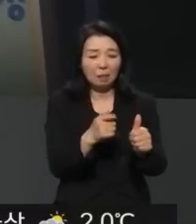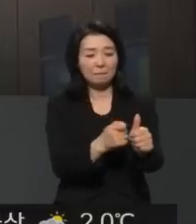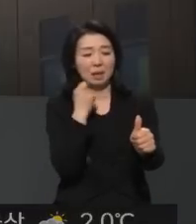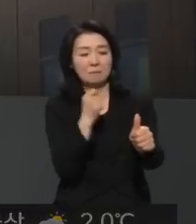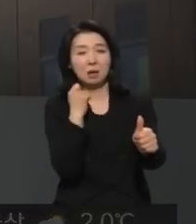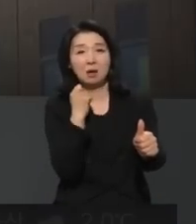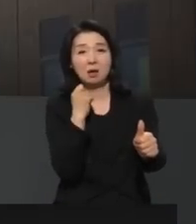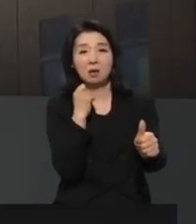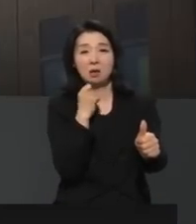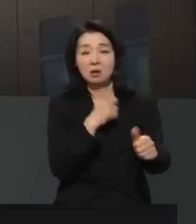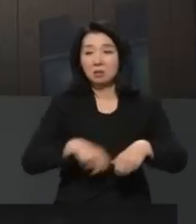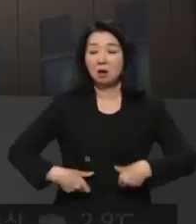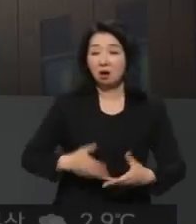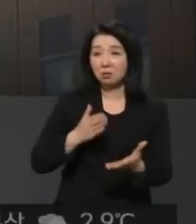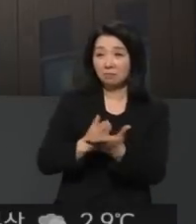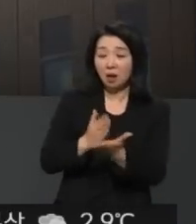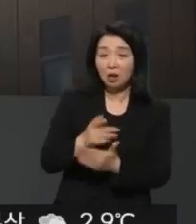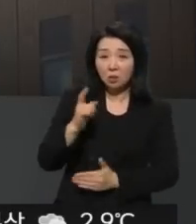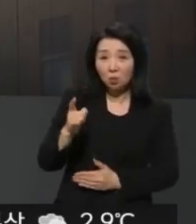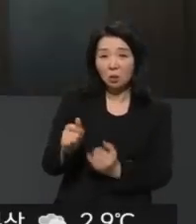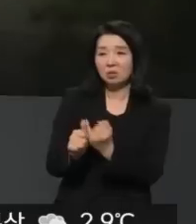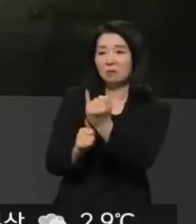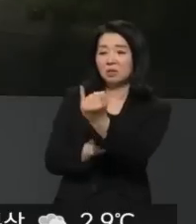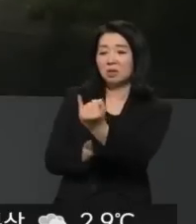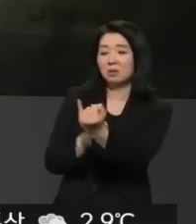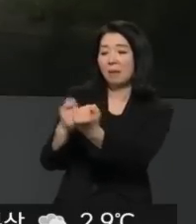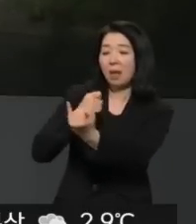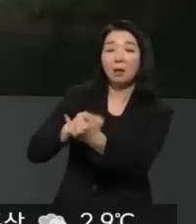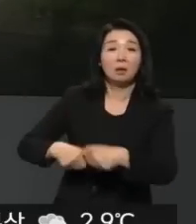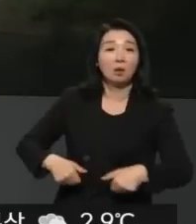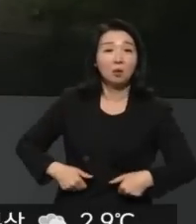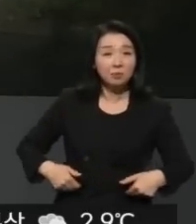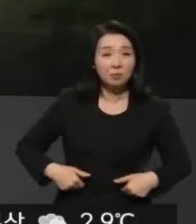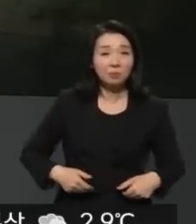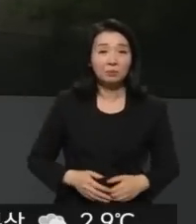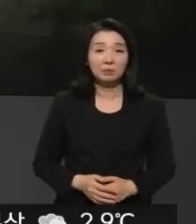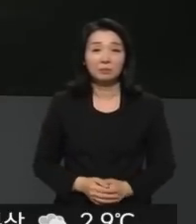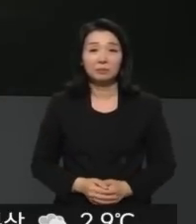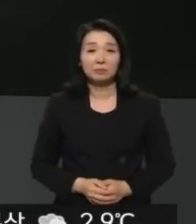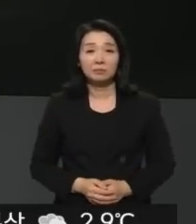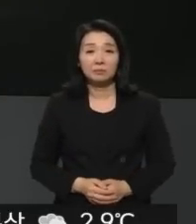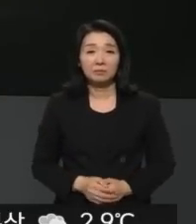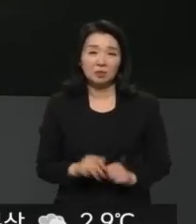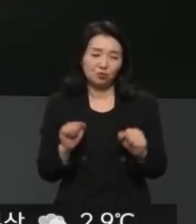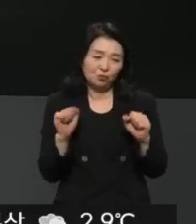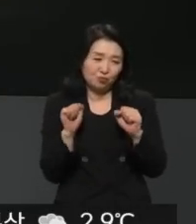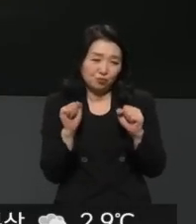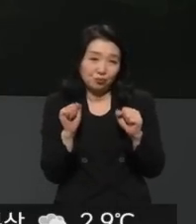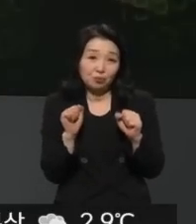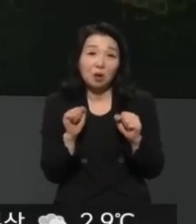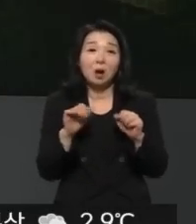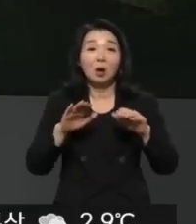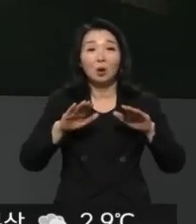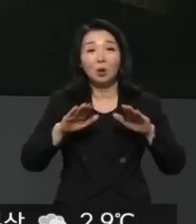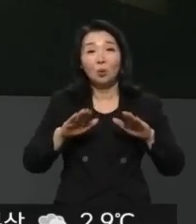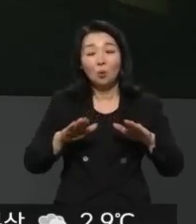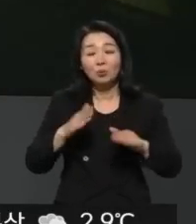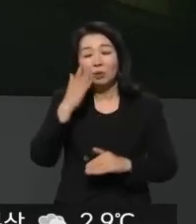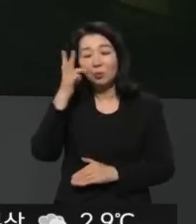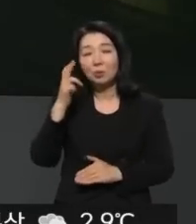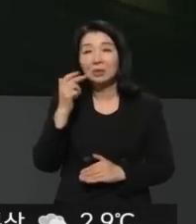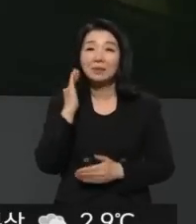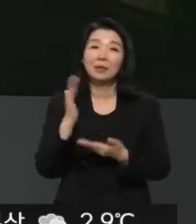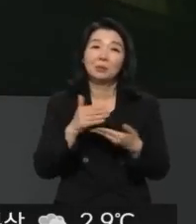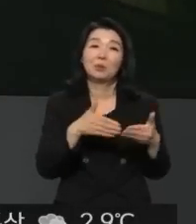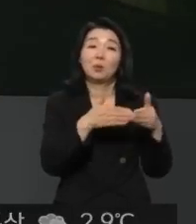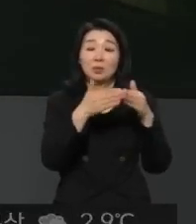머뭇거리지 말고 김 여사 본인을 향해 겨눠라 다시 한번 촉구하고 나섰습니다. 강추위 속에 오늘 오랜만에 용산